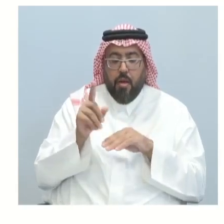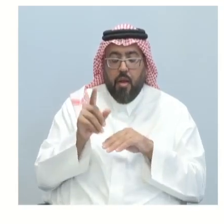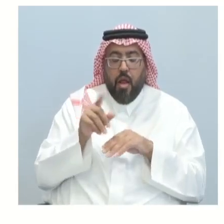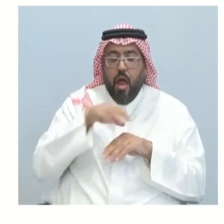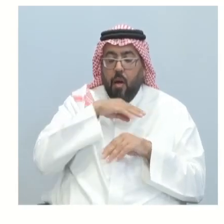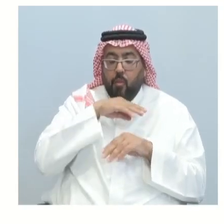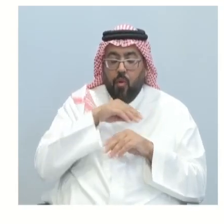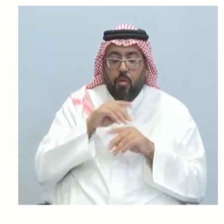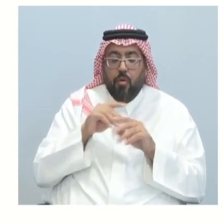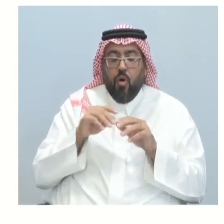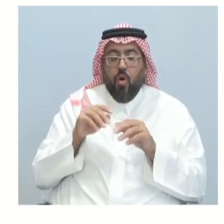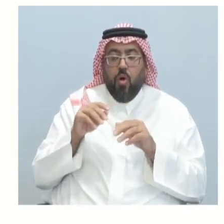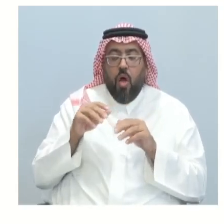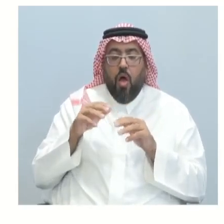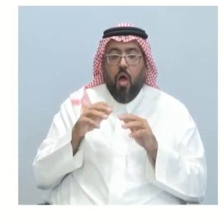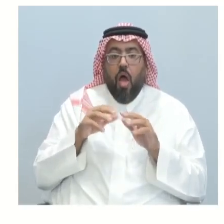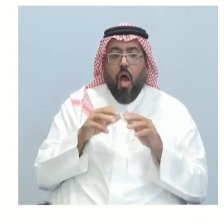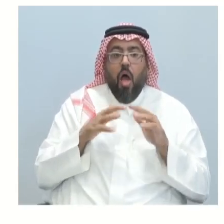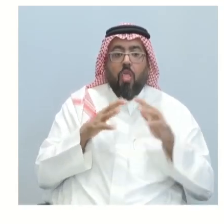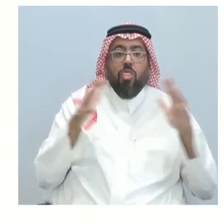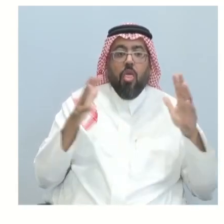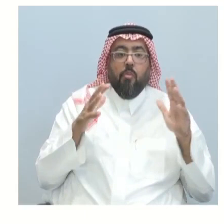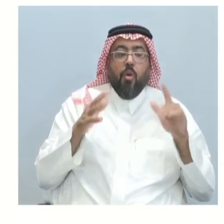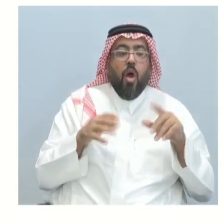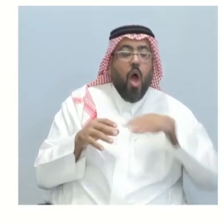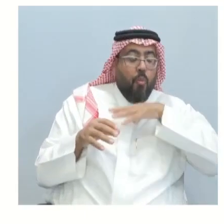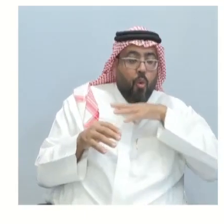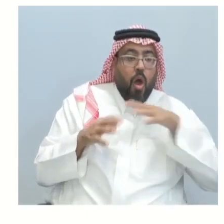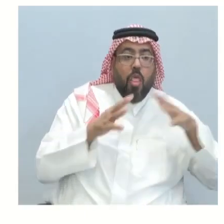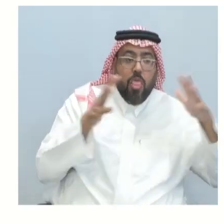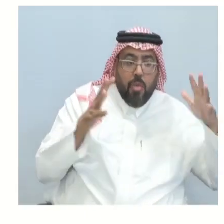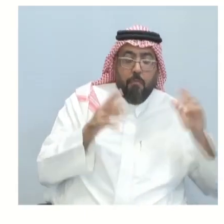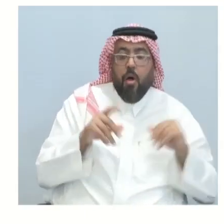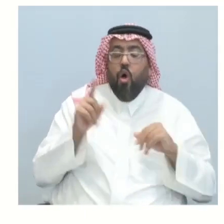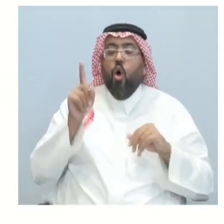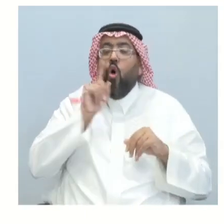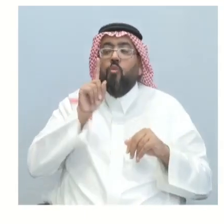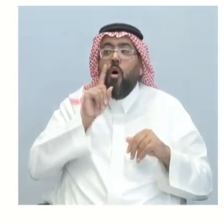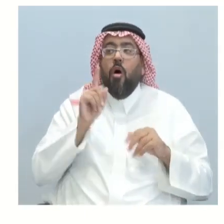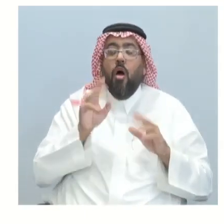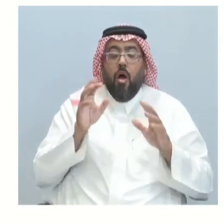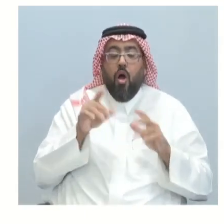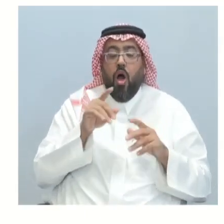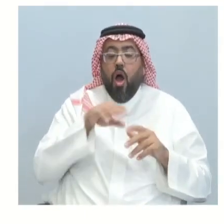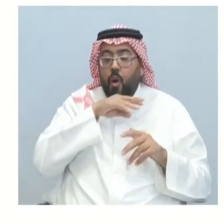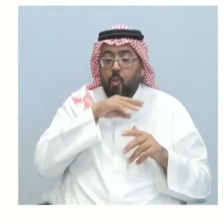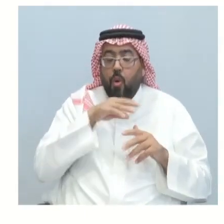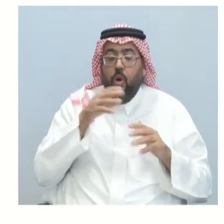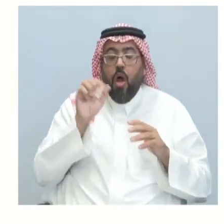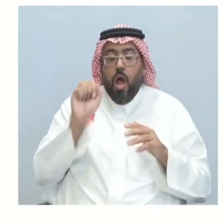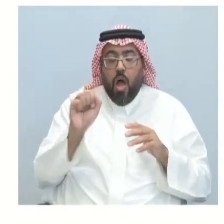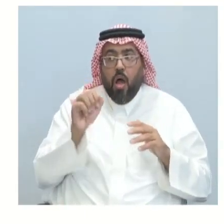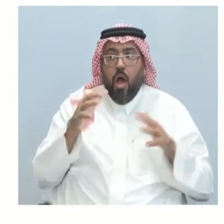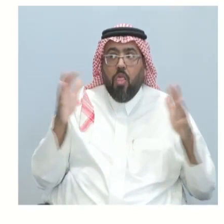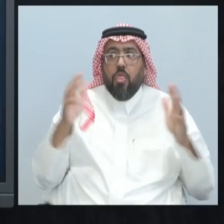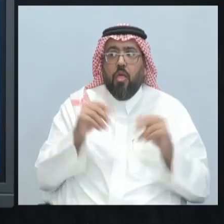الاب مع عظيم حقه لماذا اليس كذلك الاب له حق عظيم اليس كذلك ابنائي